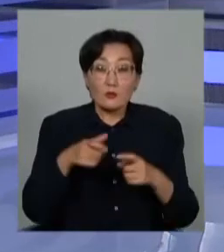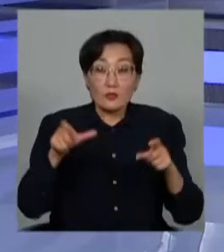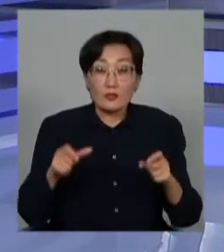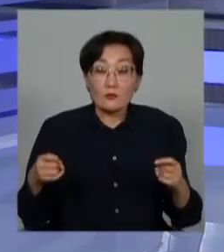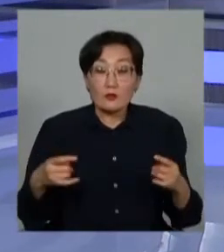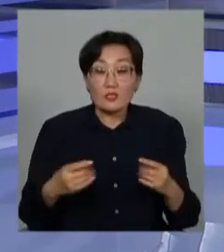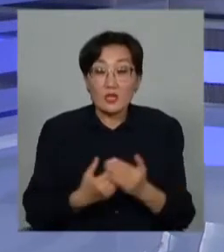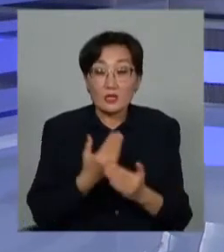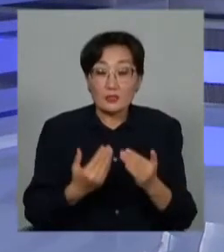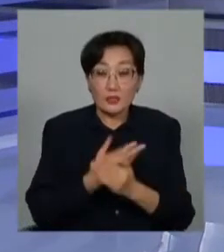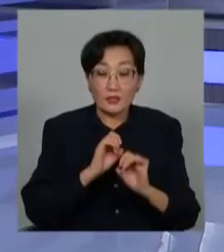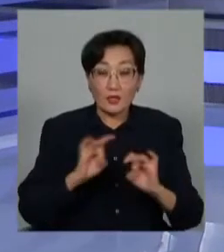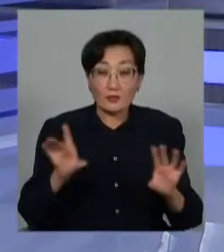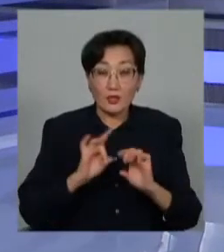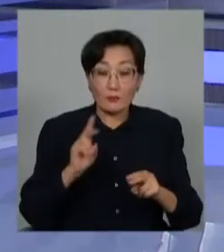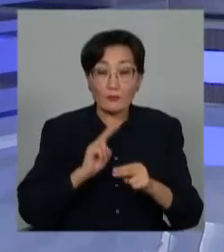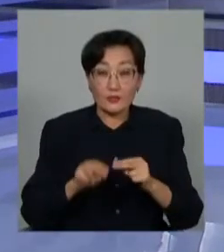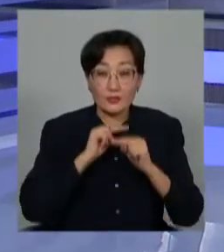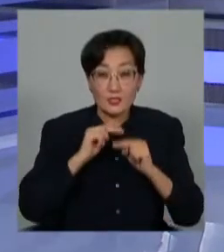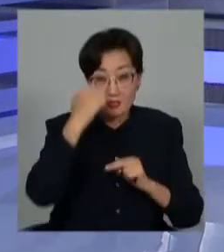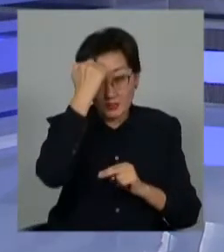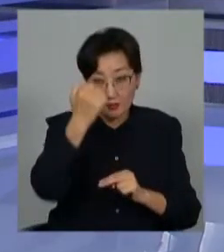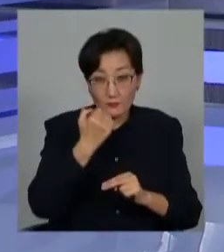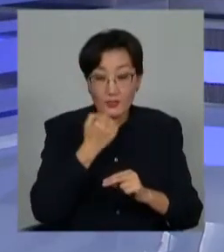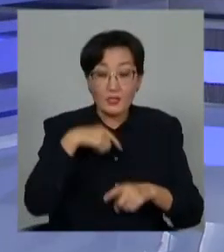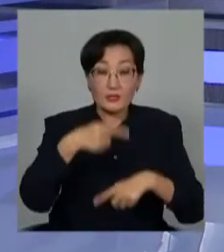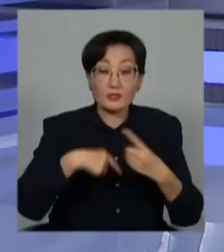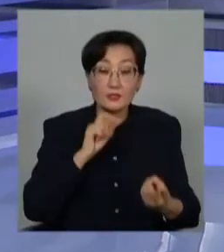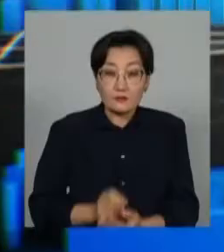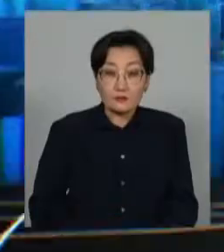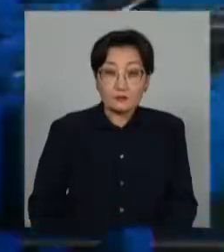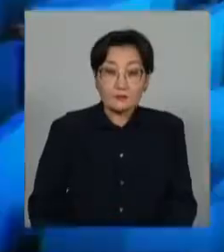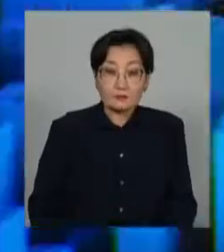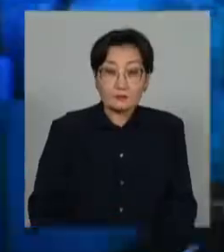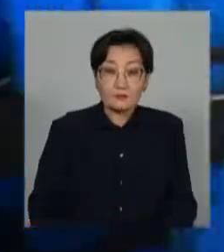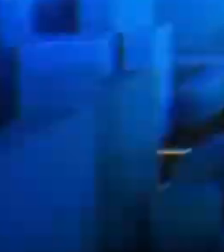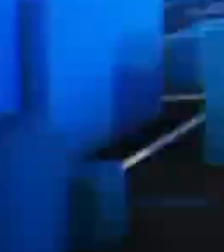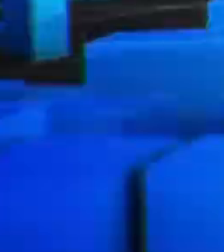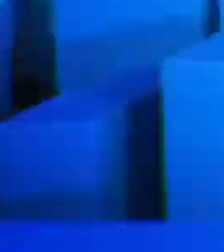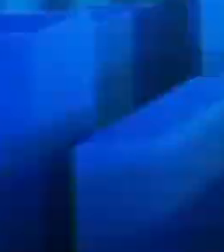арнамызға келіп түскен ақпараттар легі осымен тәмәм. Әр шаңырақта Алматы арнасы қосулы болсын.